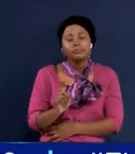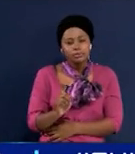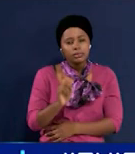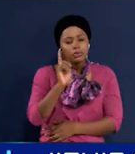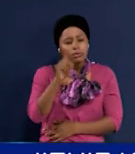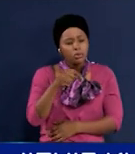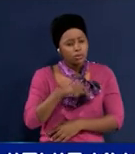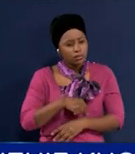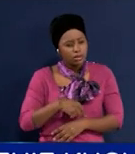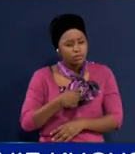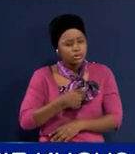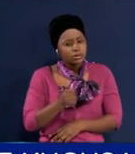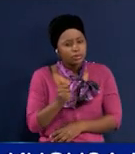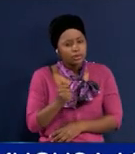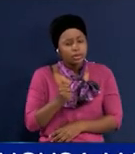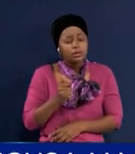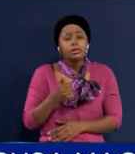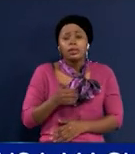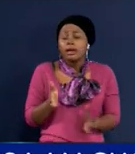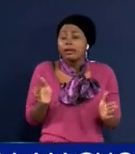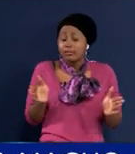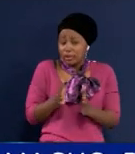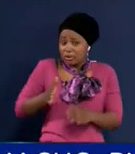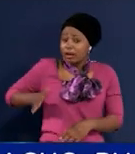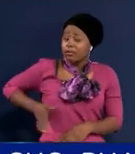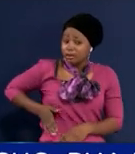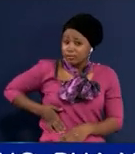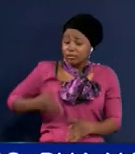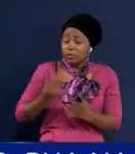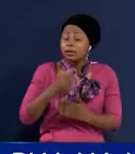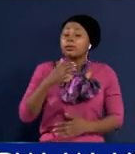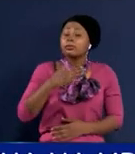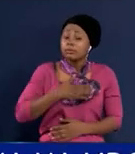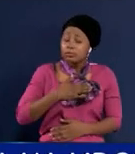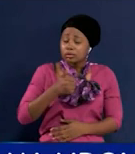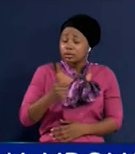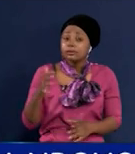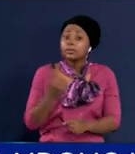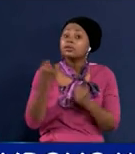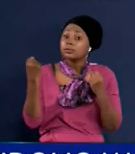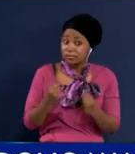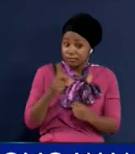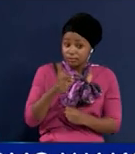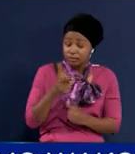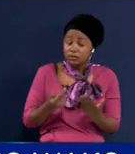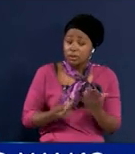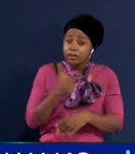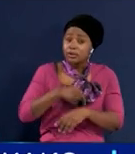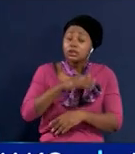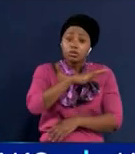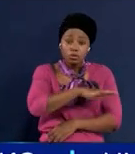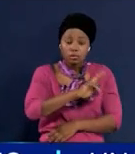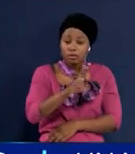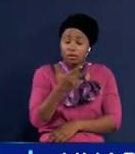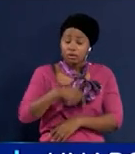muda anakuwa anabanwa na mbavu, anabanwa na pumzi inakuwa haitoki. Na hii inamtokea wakati wa jioni au